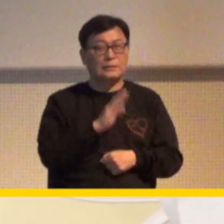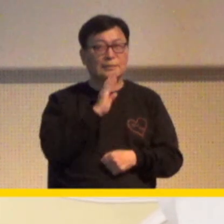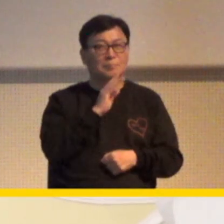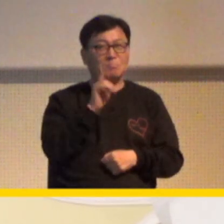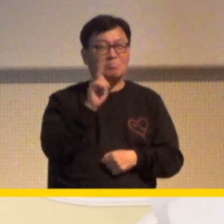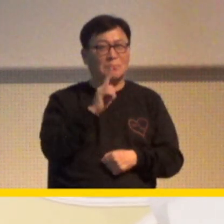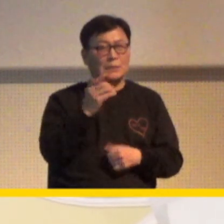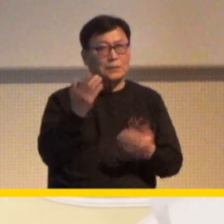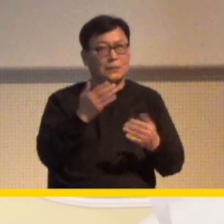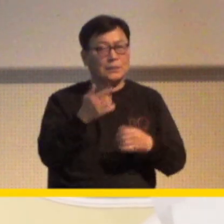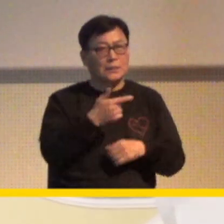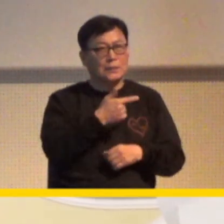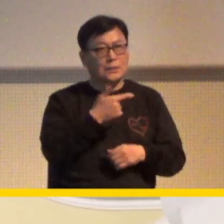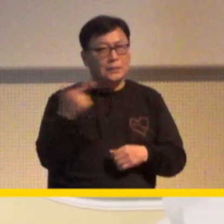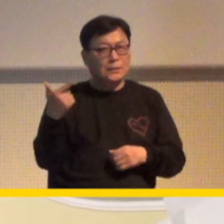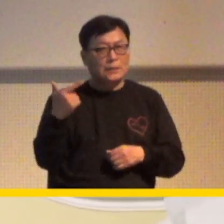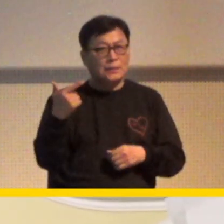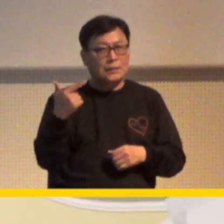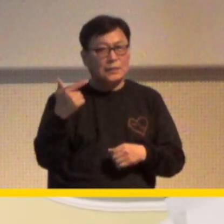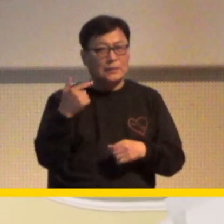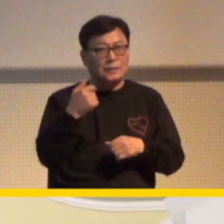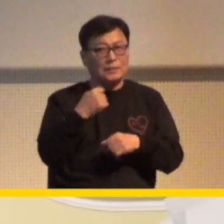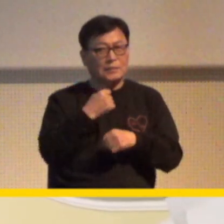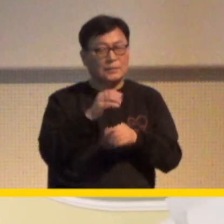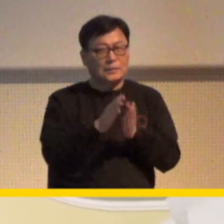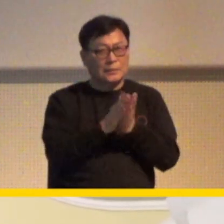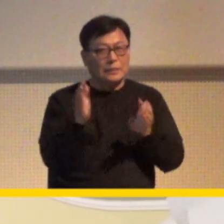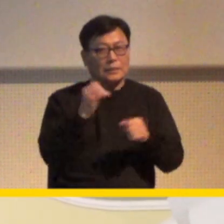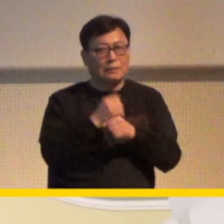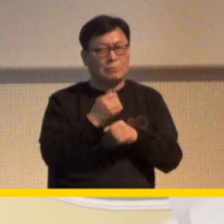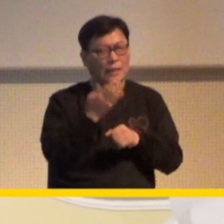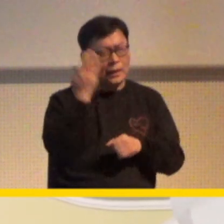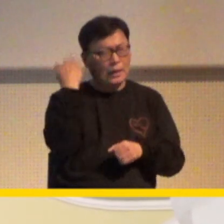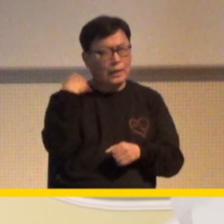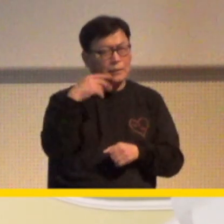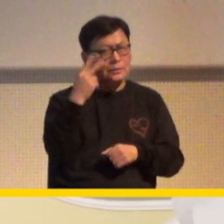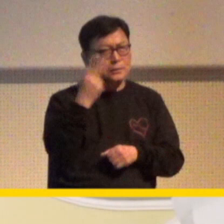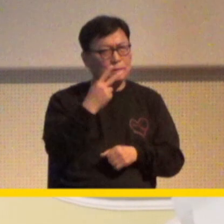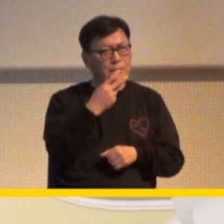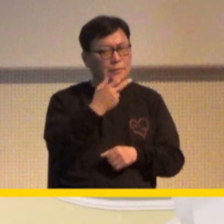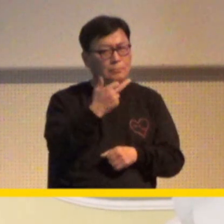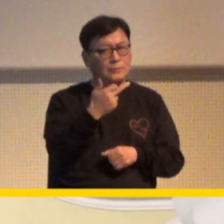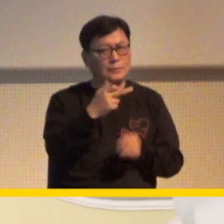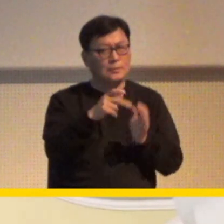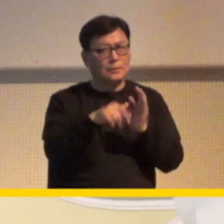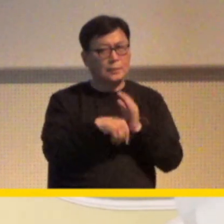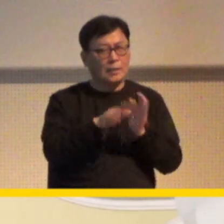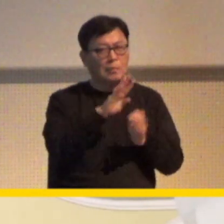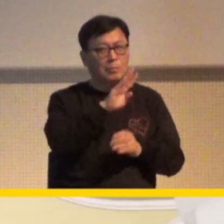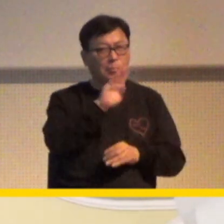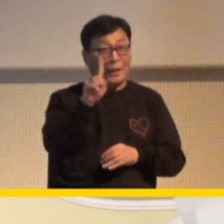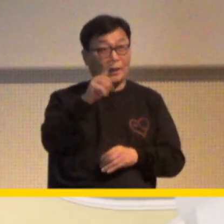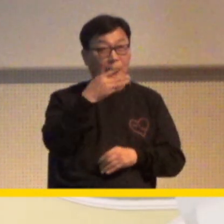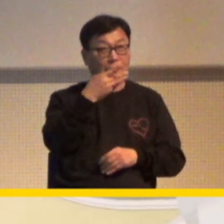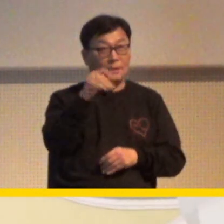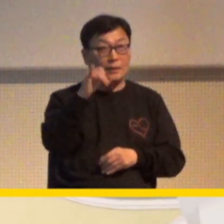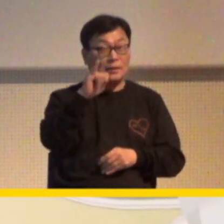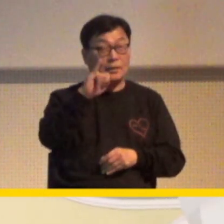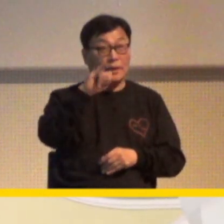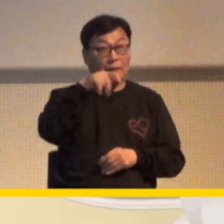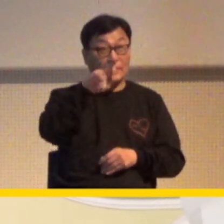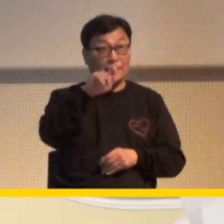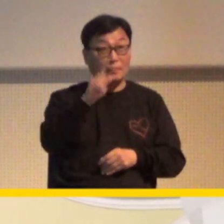사실 뭐 일 크게 버린 거로 치면은 예전 2017년에 저희가 바티칸에 나왔던 기억이 좀 많이